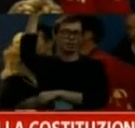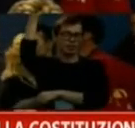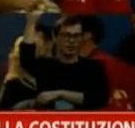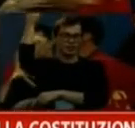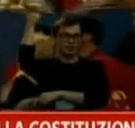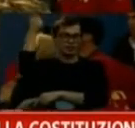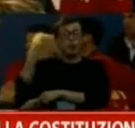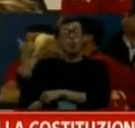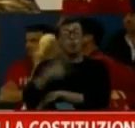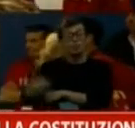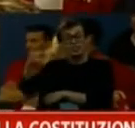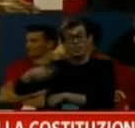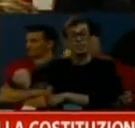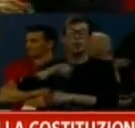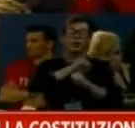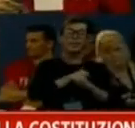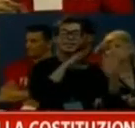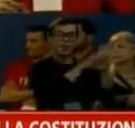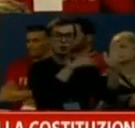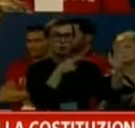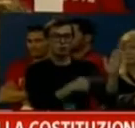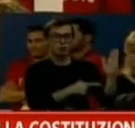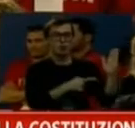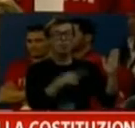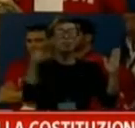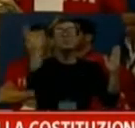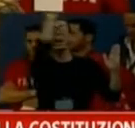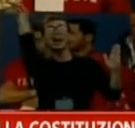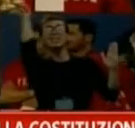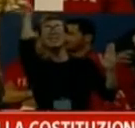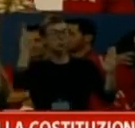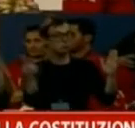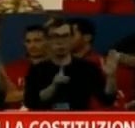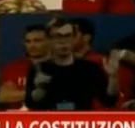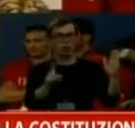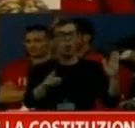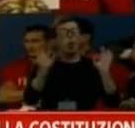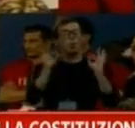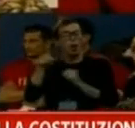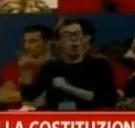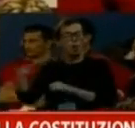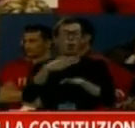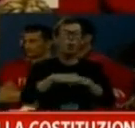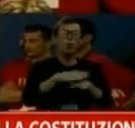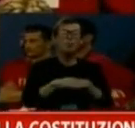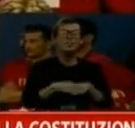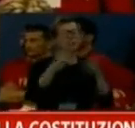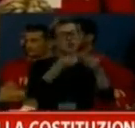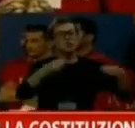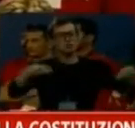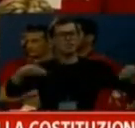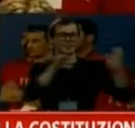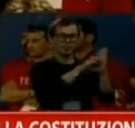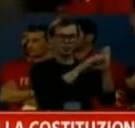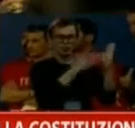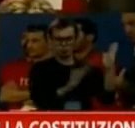usando concretamente gli strumenti costituzionali. E allora noi ci dobbiamo fare una domanda, e questa è la